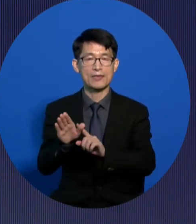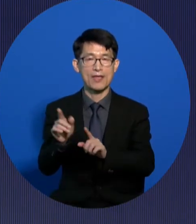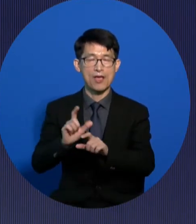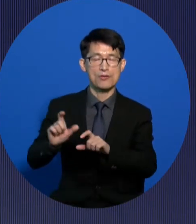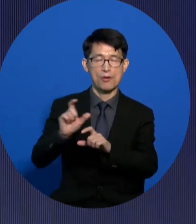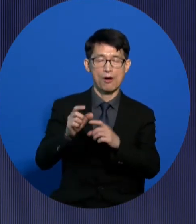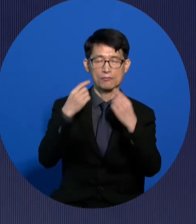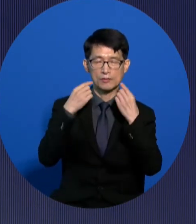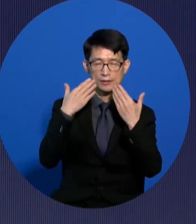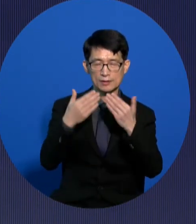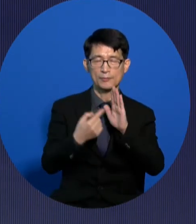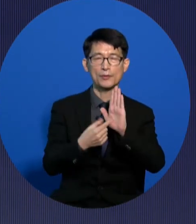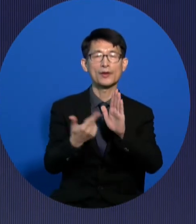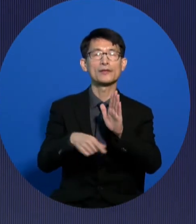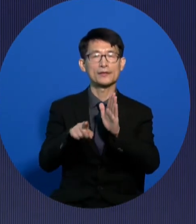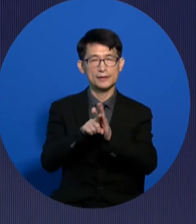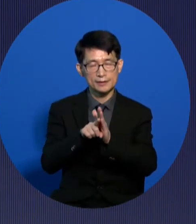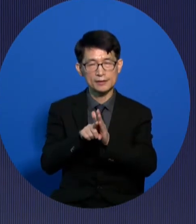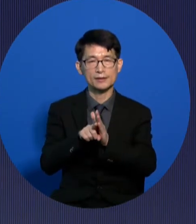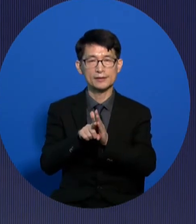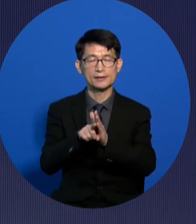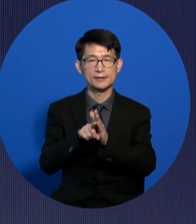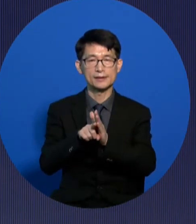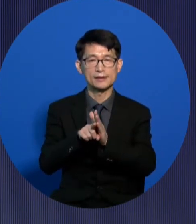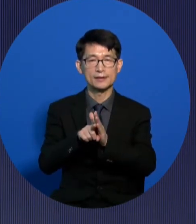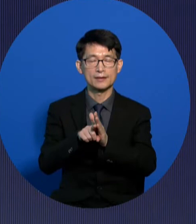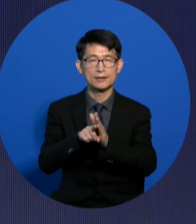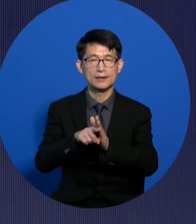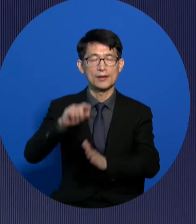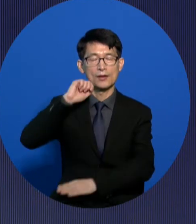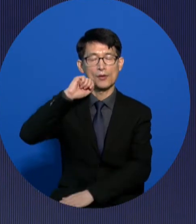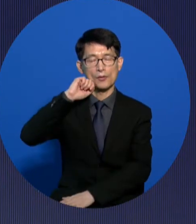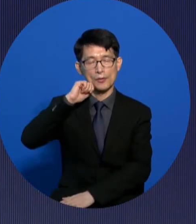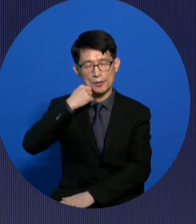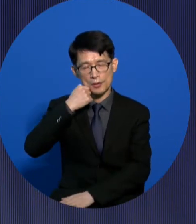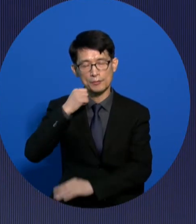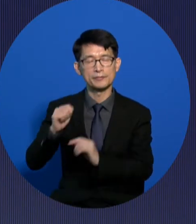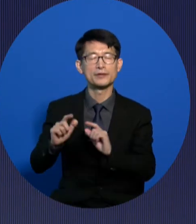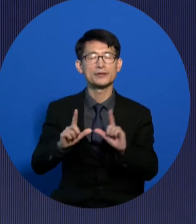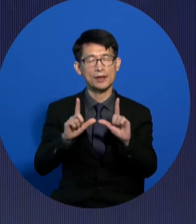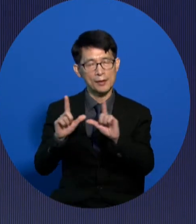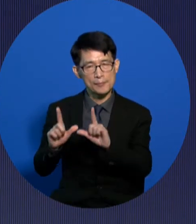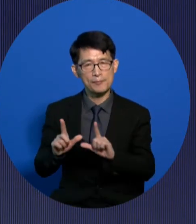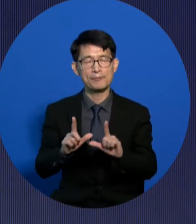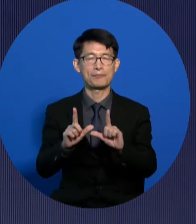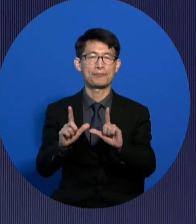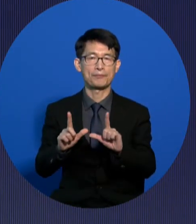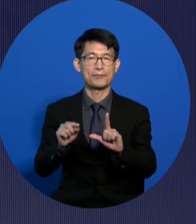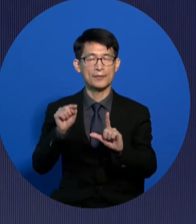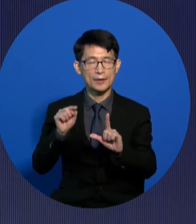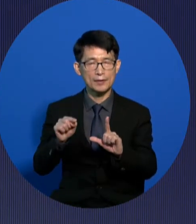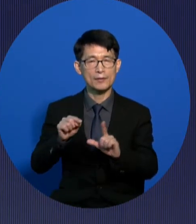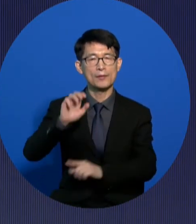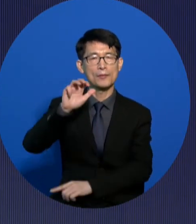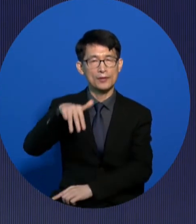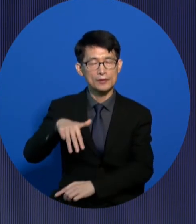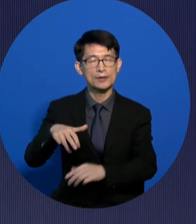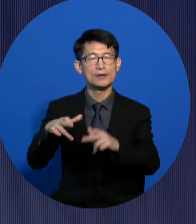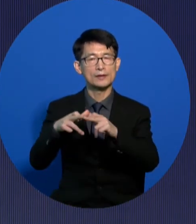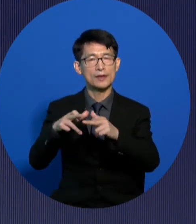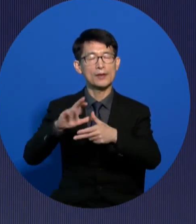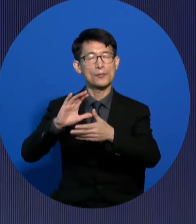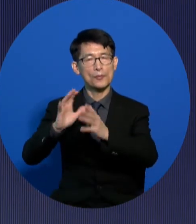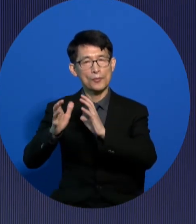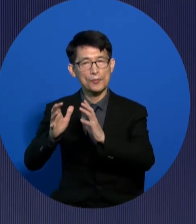많은 분들이 어려움과 삶의 이런 것들을 이야기하시는 건 좋지만 이 평창 포럼이 만들어진